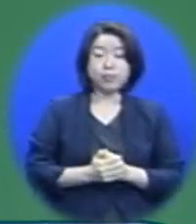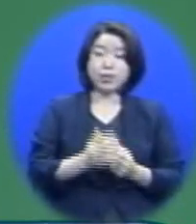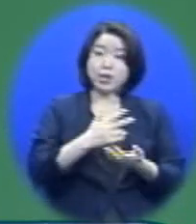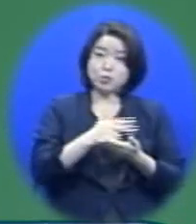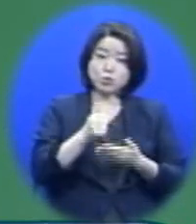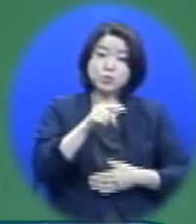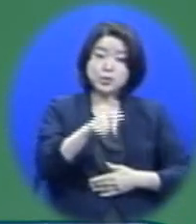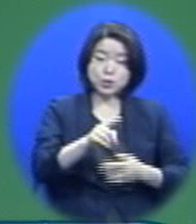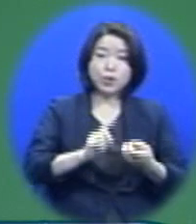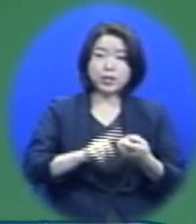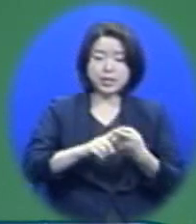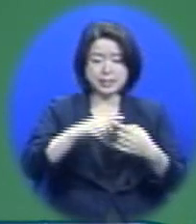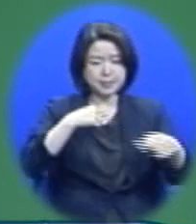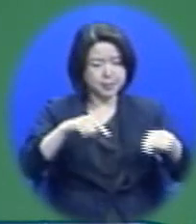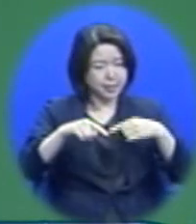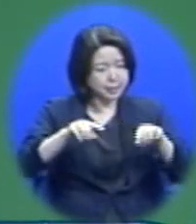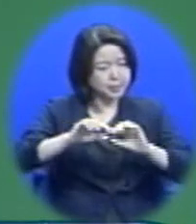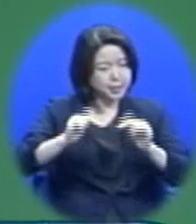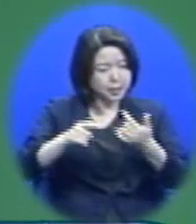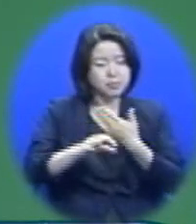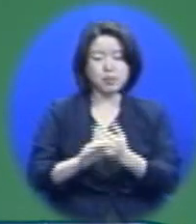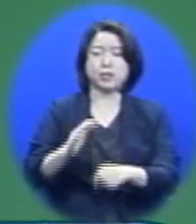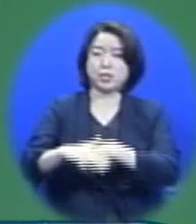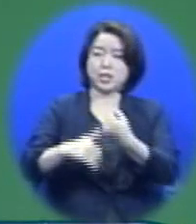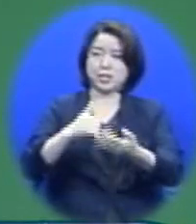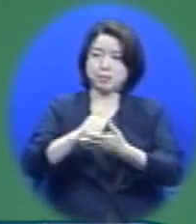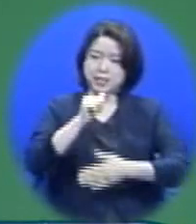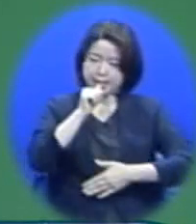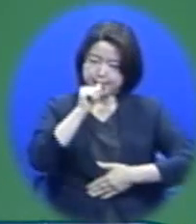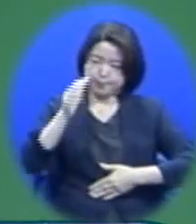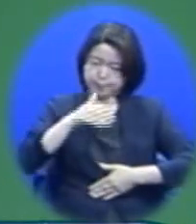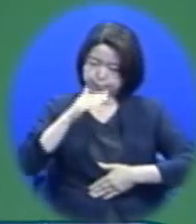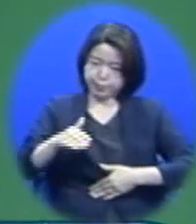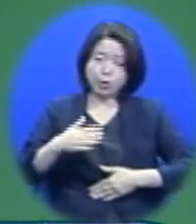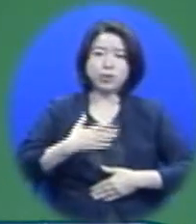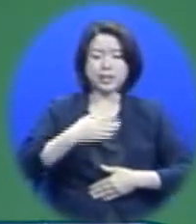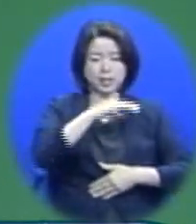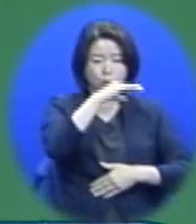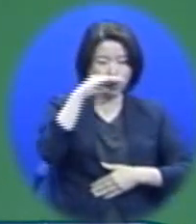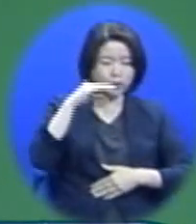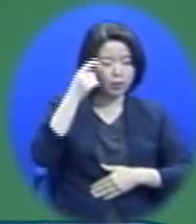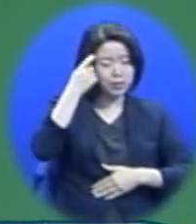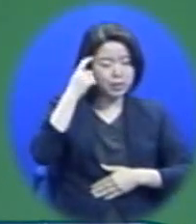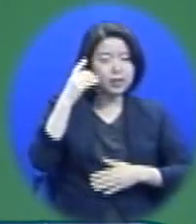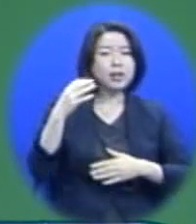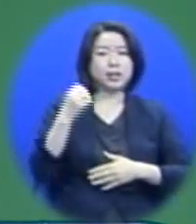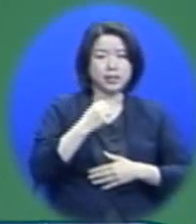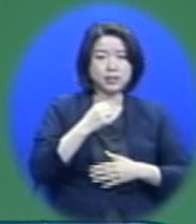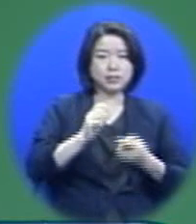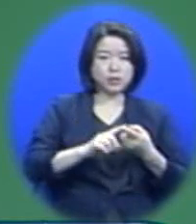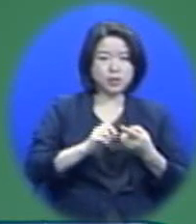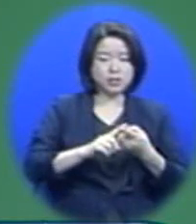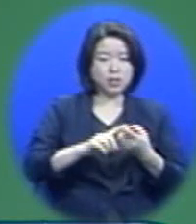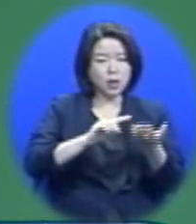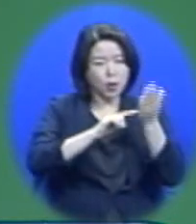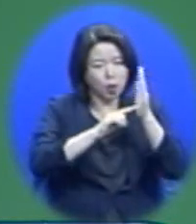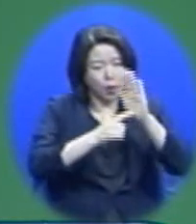주님은 그것을 다스리지 않으면 하나님께서 결코 제가 옳다고 생각하는 것을 통해서 영광 받으실 수 없다고